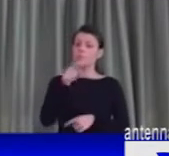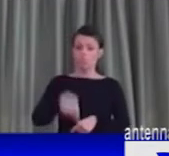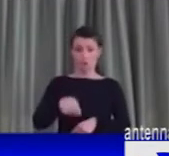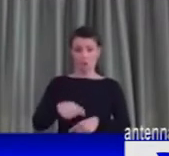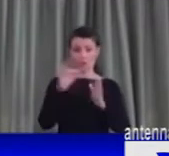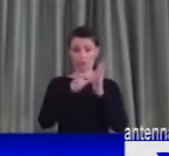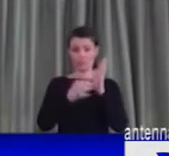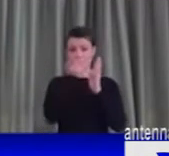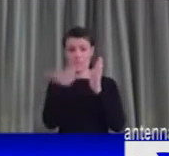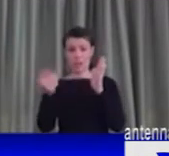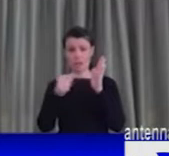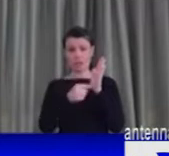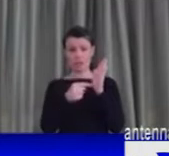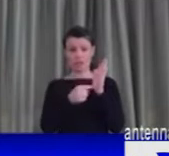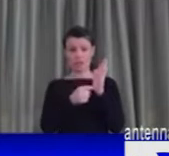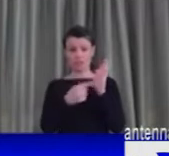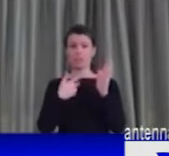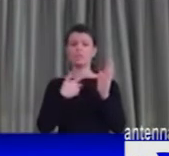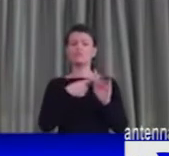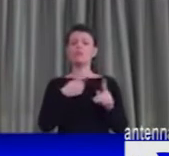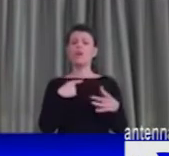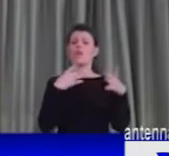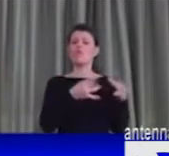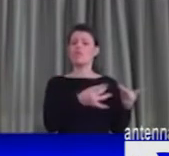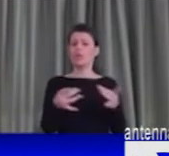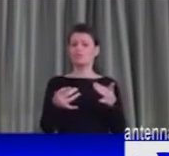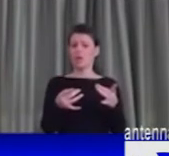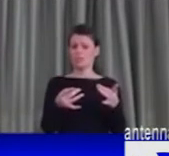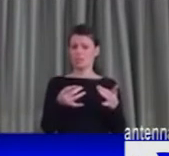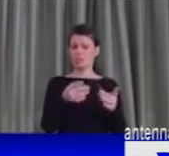rispetto ai dati positivi, siamo a